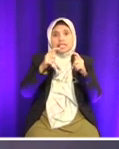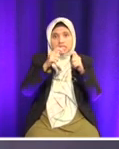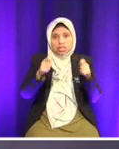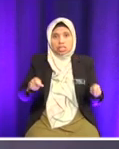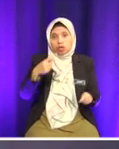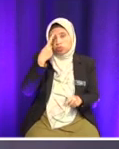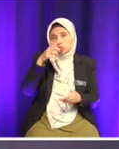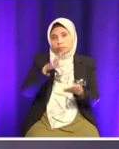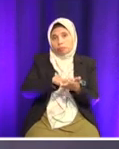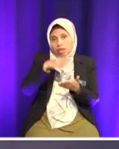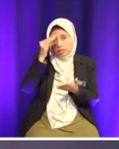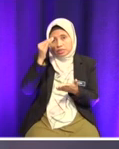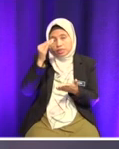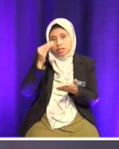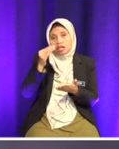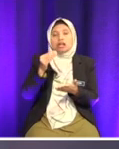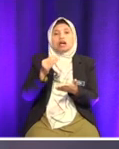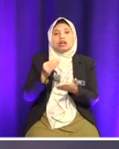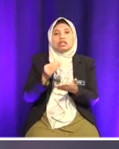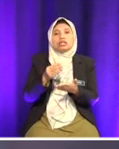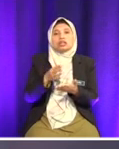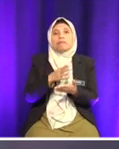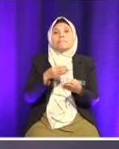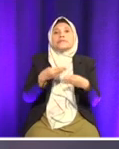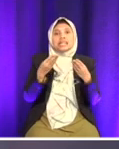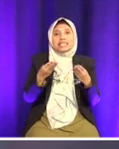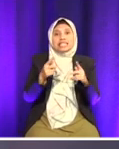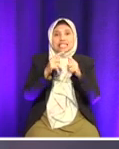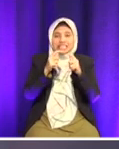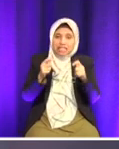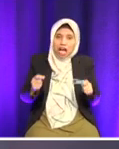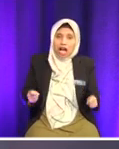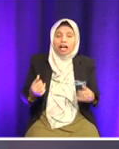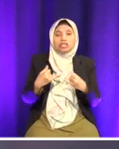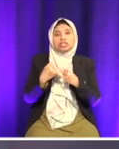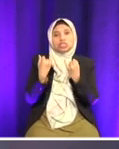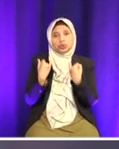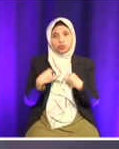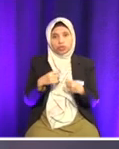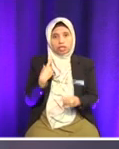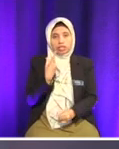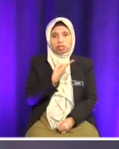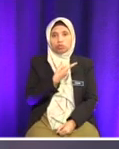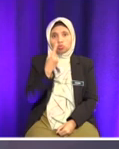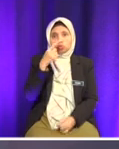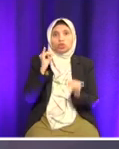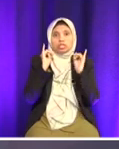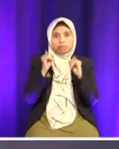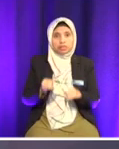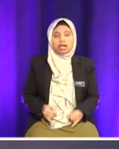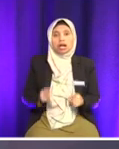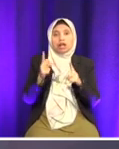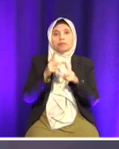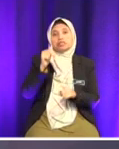untuk belajar untuk muamalah itu akan memberi ketenangan kepada diri kita ibadah kepada Allah dan yang